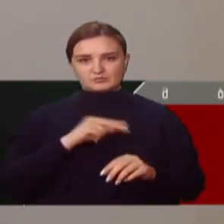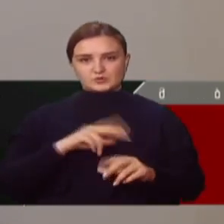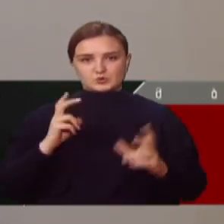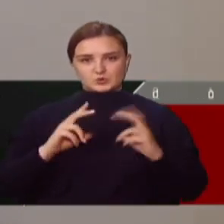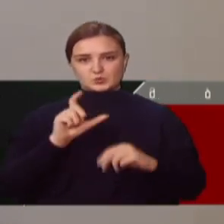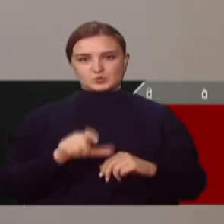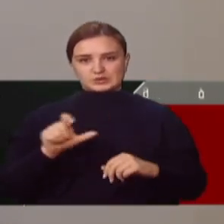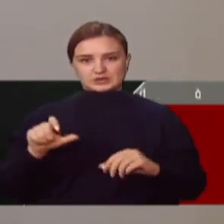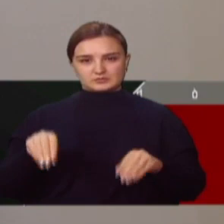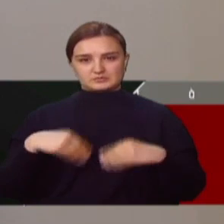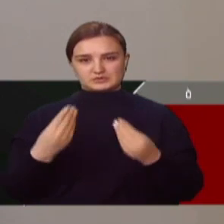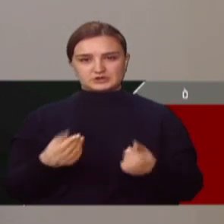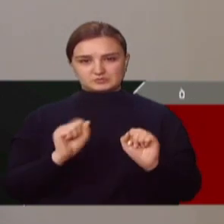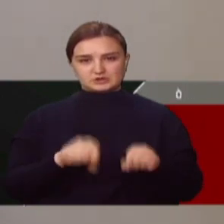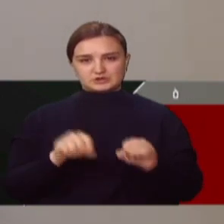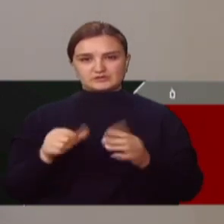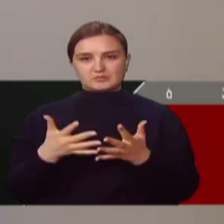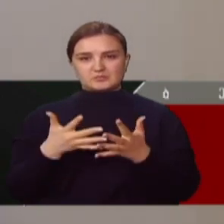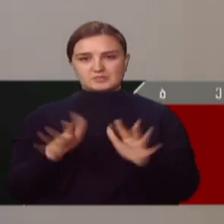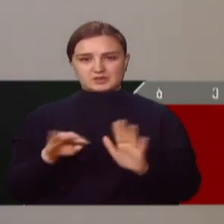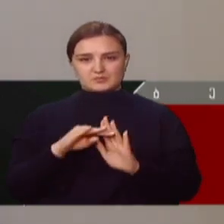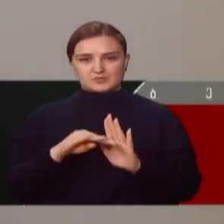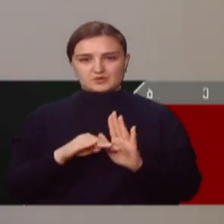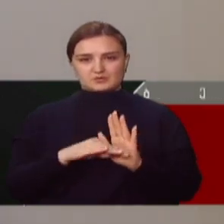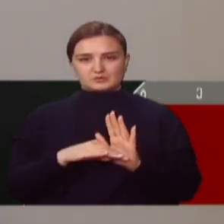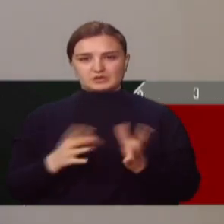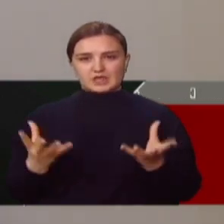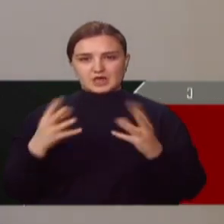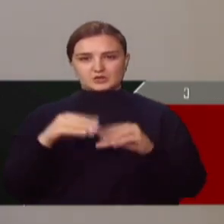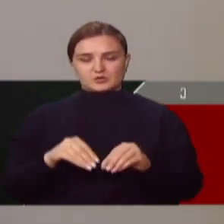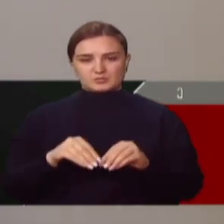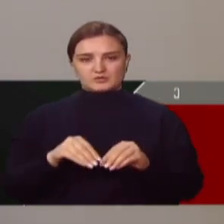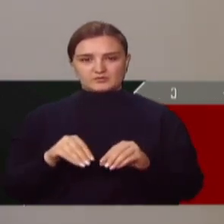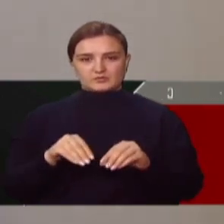სტუდენტებს შესაძლებლობას მისცემს მეტი გაცვლით პროგრამაში, ერთობლივ პროექტებში მონაწილეობისა.